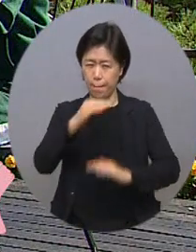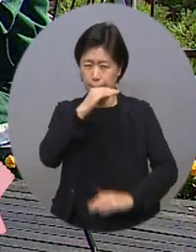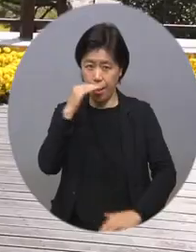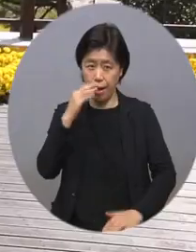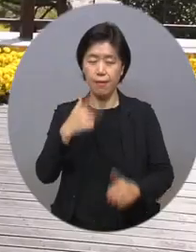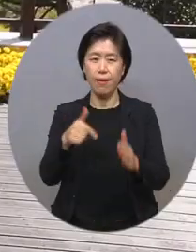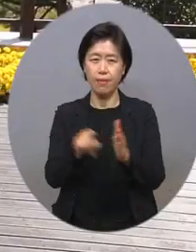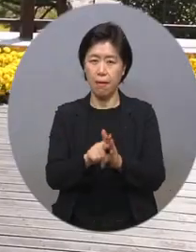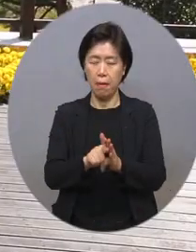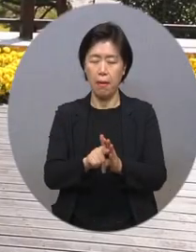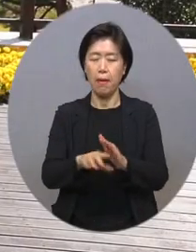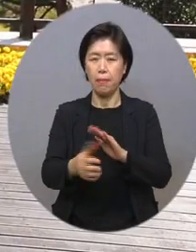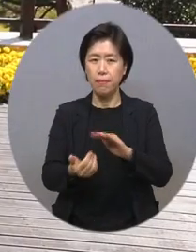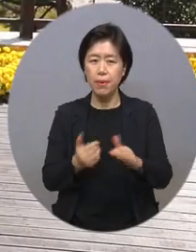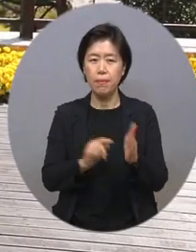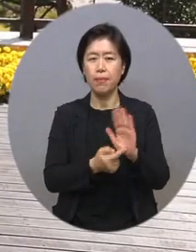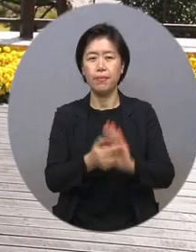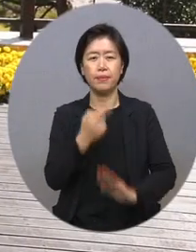않습니다.